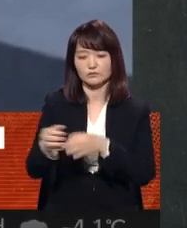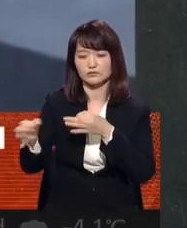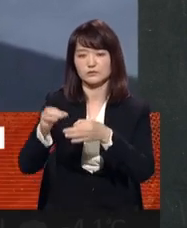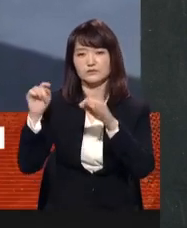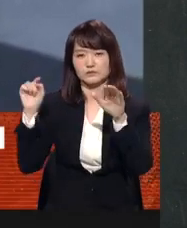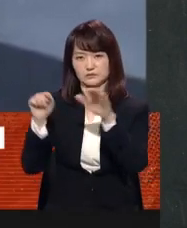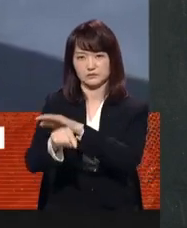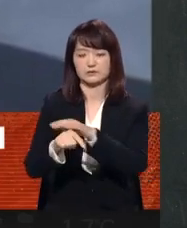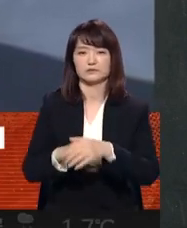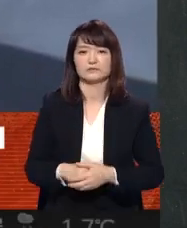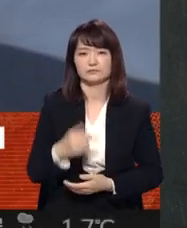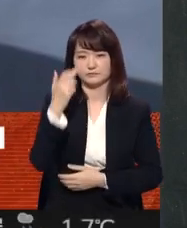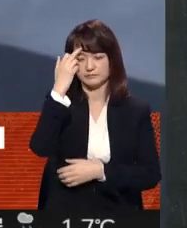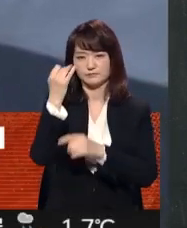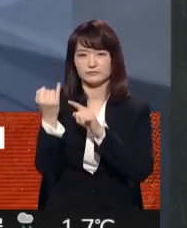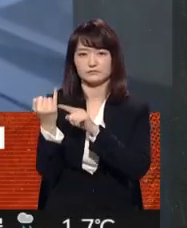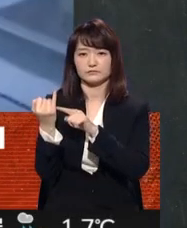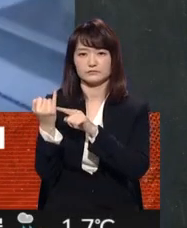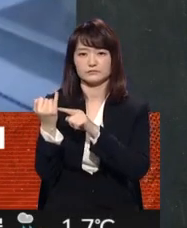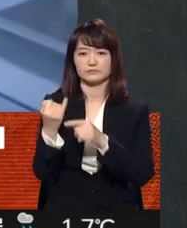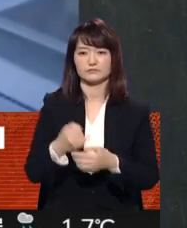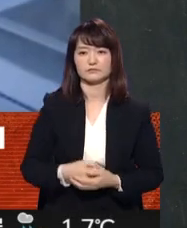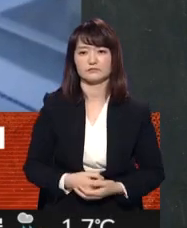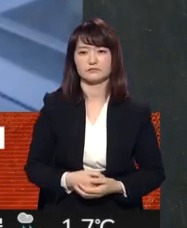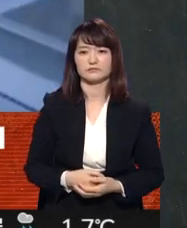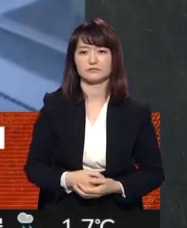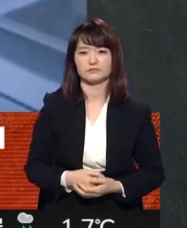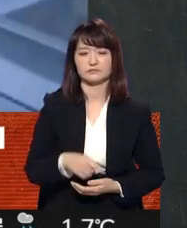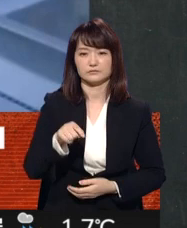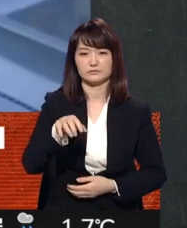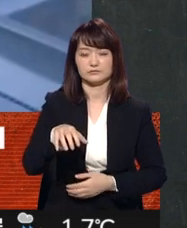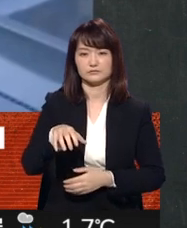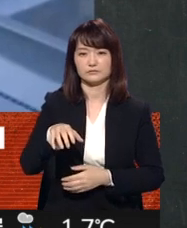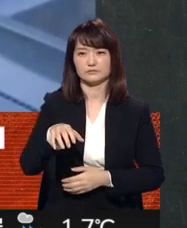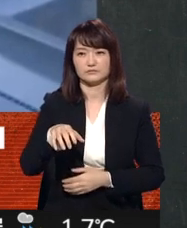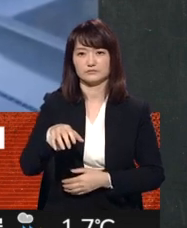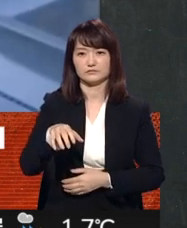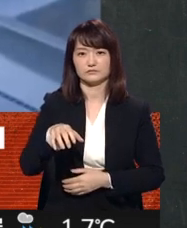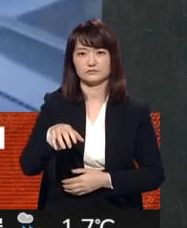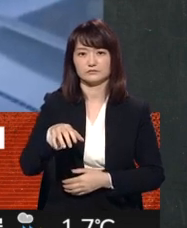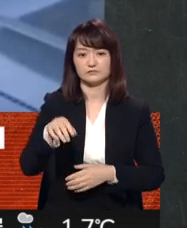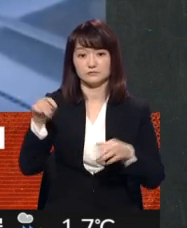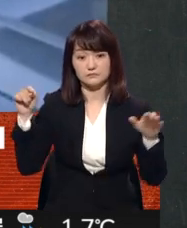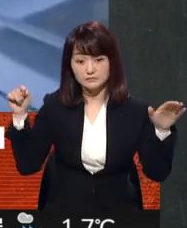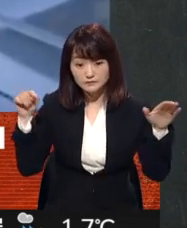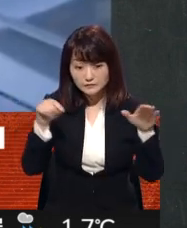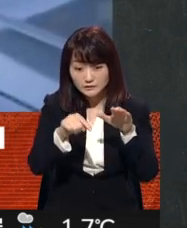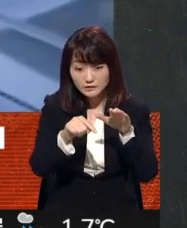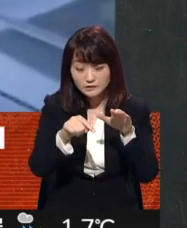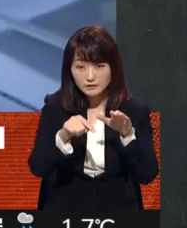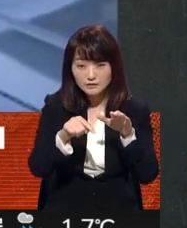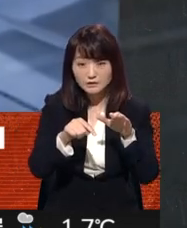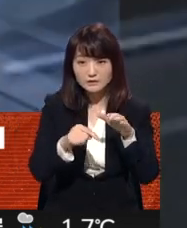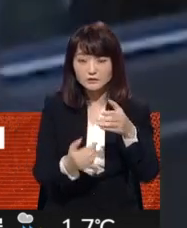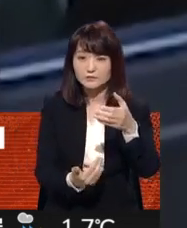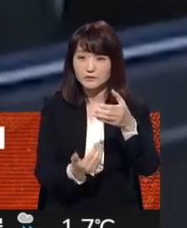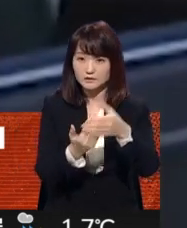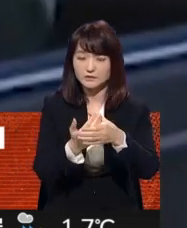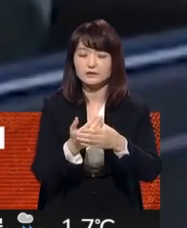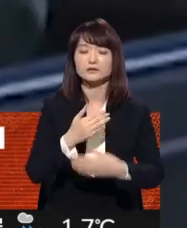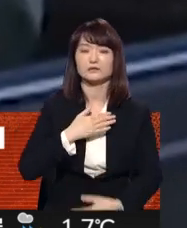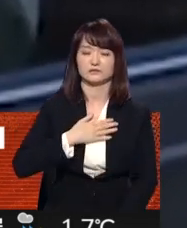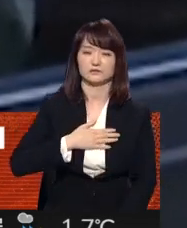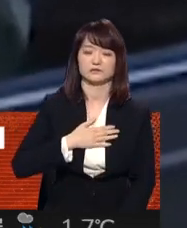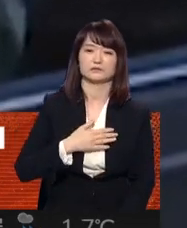가고요이 캐시 같은 경우는 나중에 현장에 와서 나중에 현장에 와서 이제 그런 사고가 있고 그걸 알아냈다고